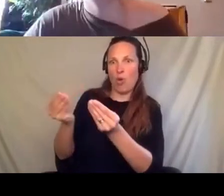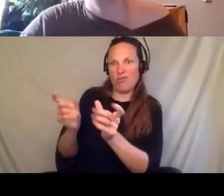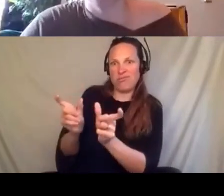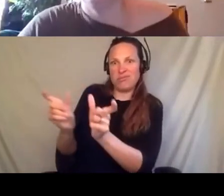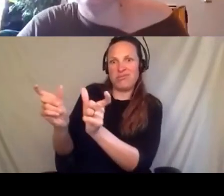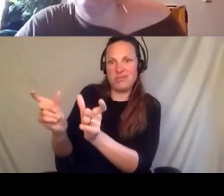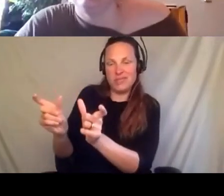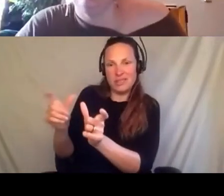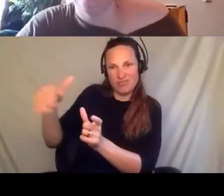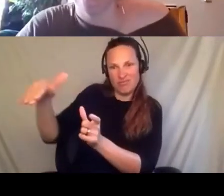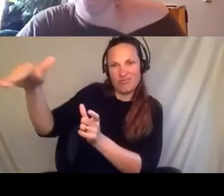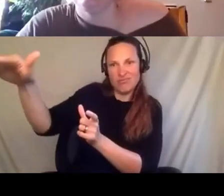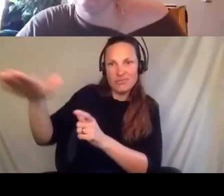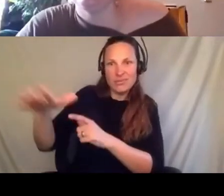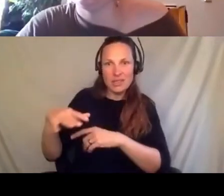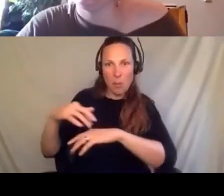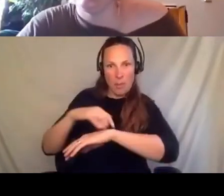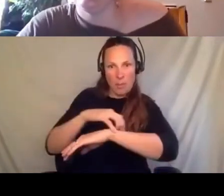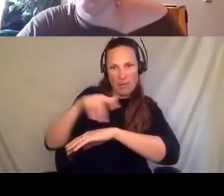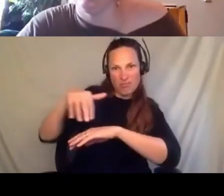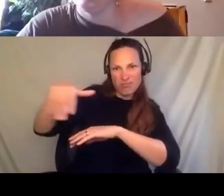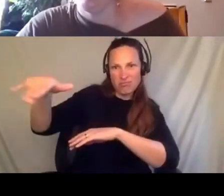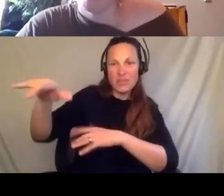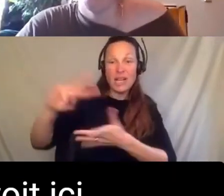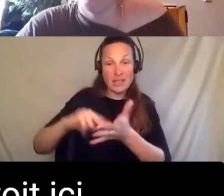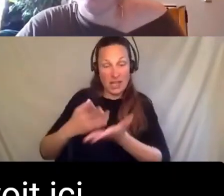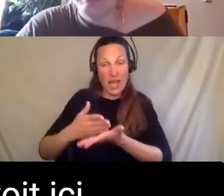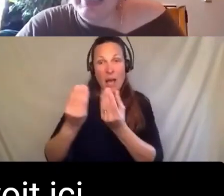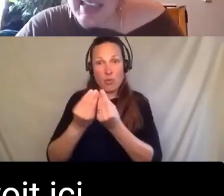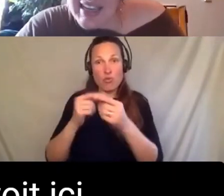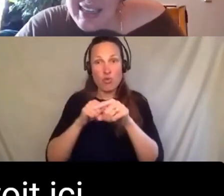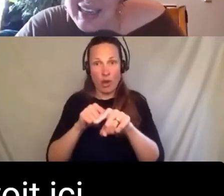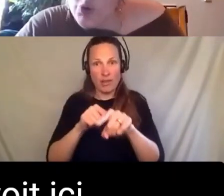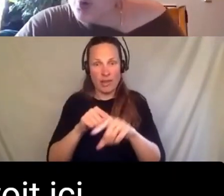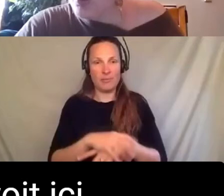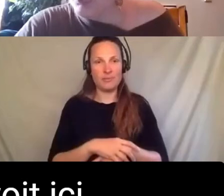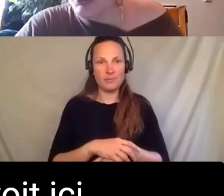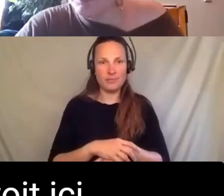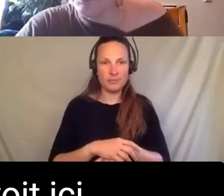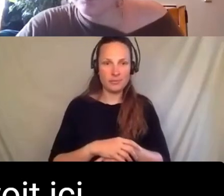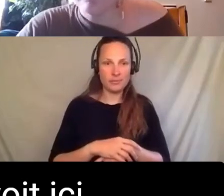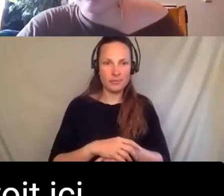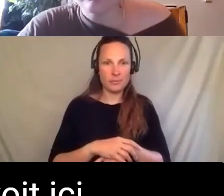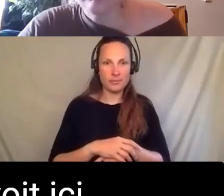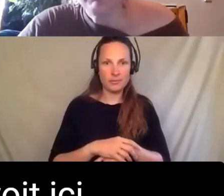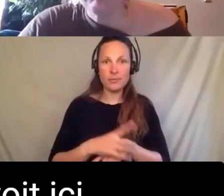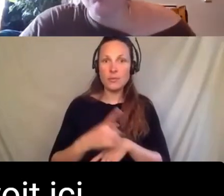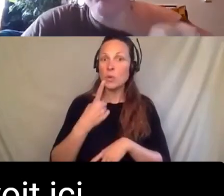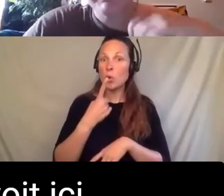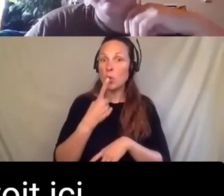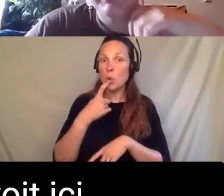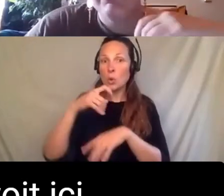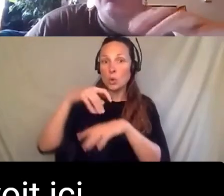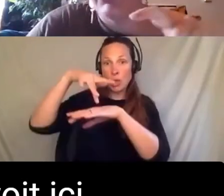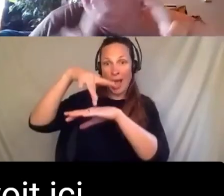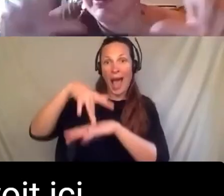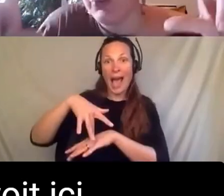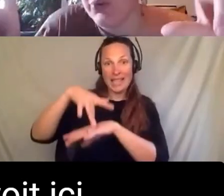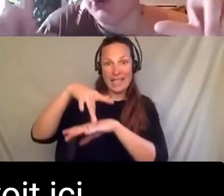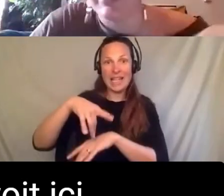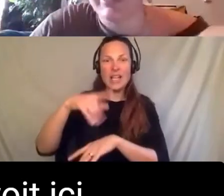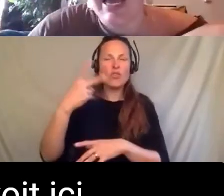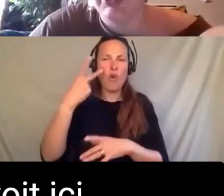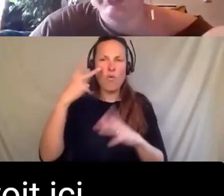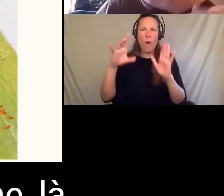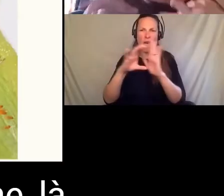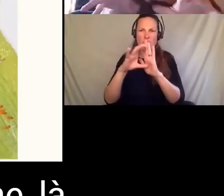chasser ces insectes-là. On a aussi les araignées rouges qu'on voit ici. Bon, là, j'ai pris